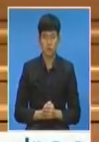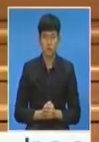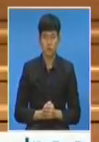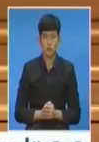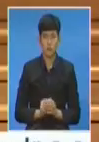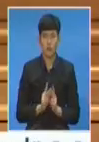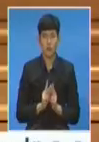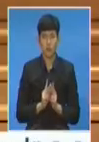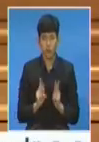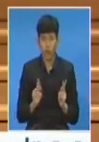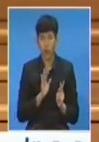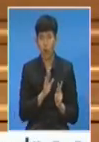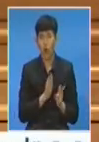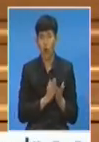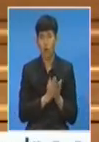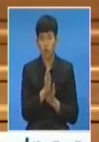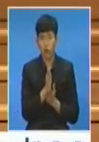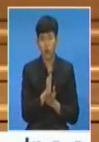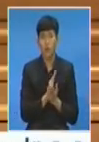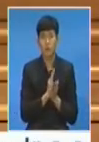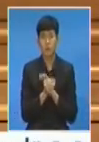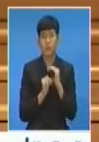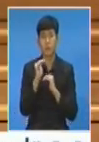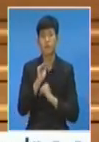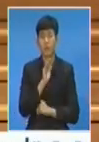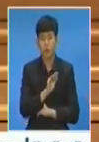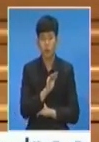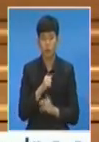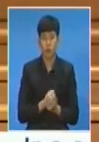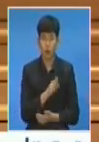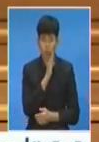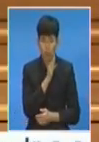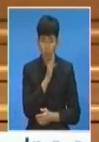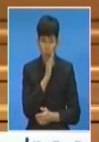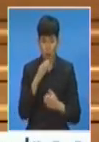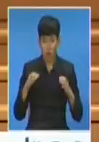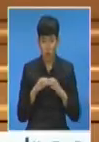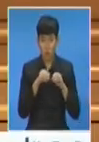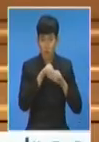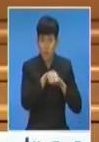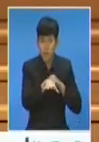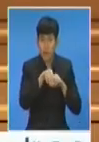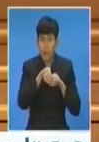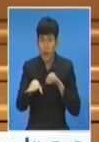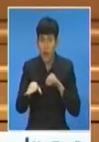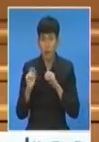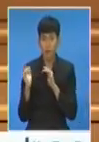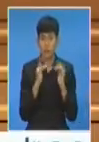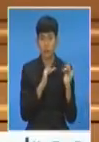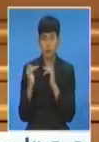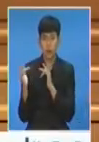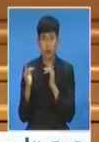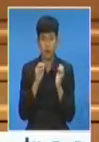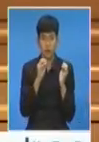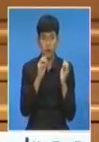กรรมาธิการของคณะท่านครับว่าถ้าสมมติว่าเครือข่ายในการสื่อสารถูกทำล